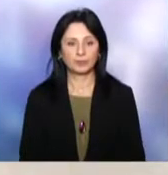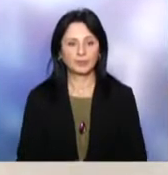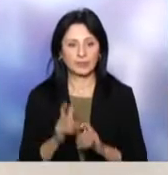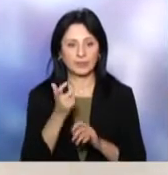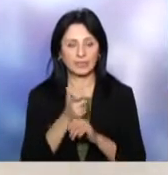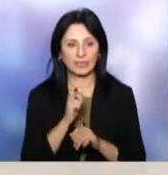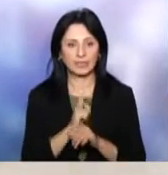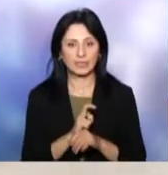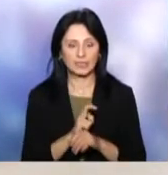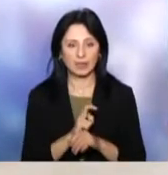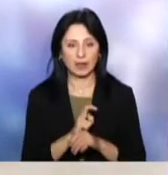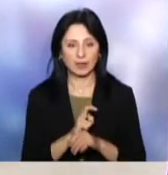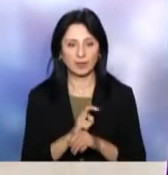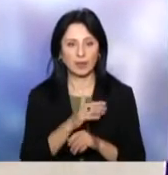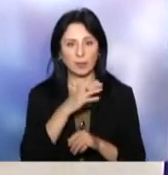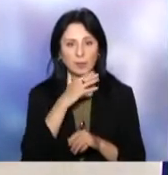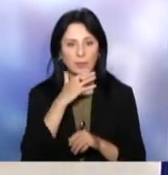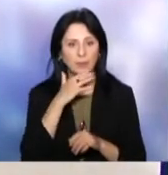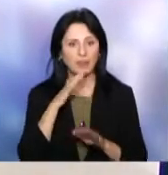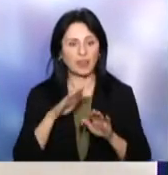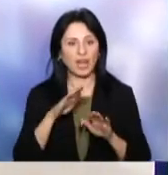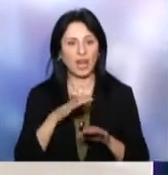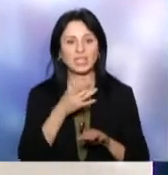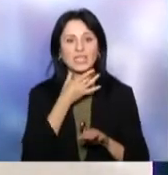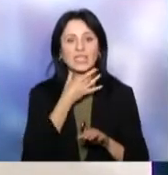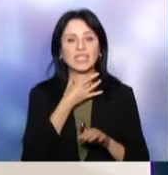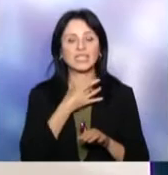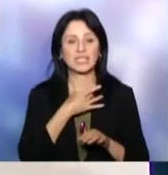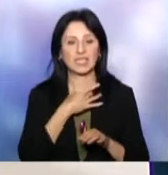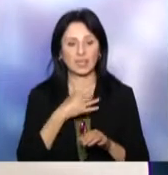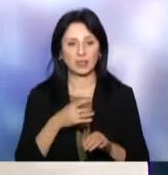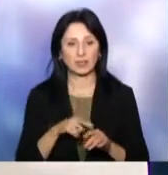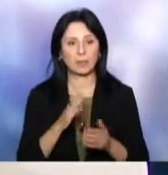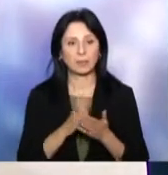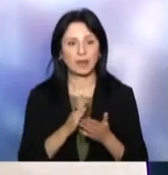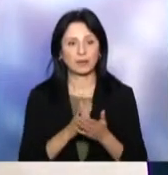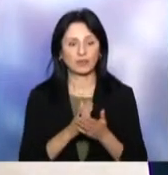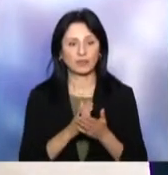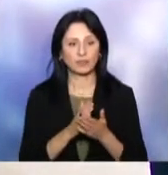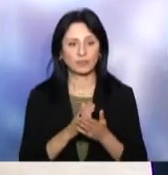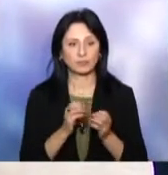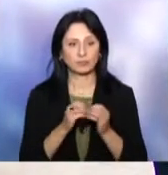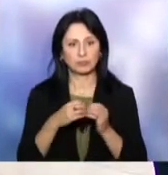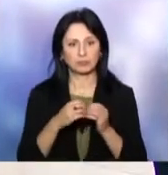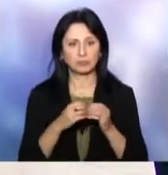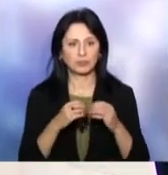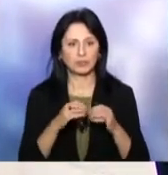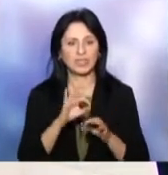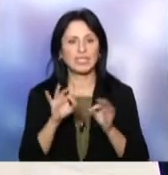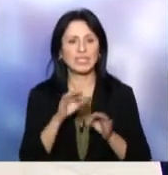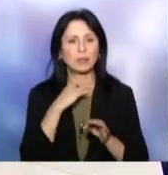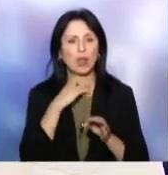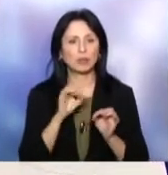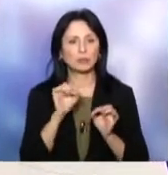ძალიან ბევრ ადგილას კისრის არეში, ანუ მაქვს წამონაზარდები, ზედმეტ ხორცებს